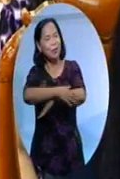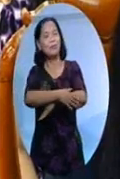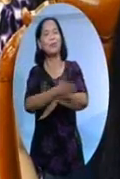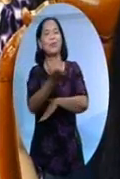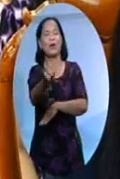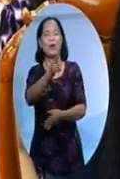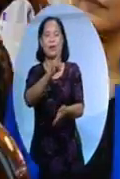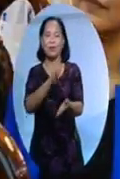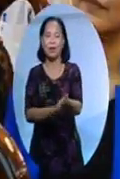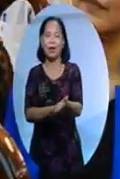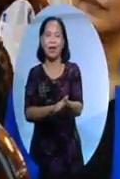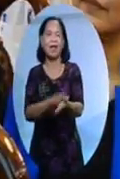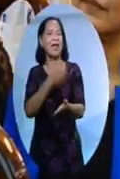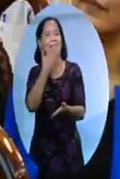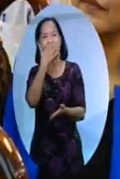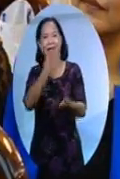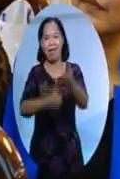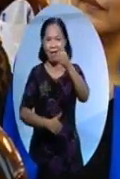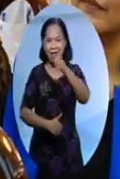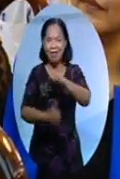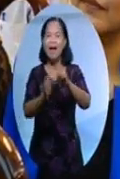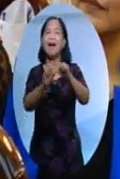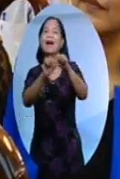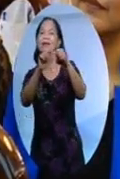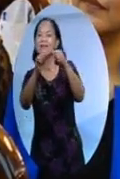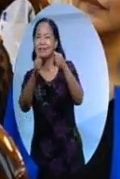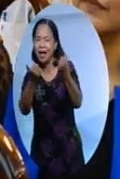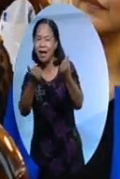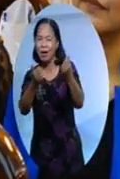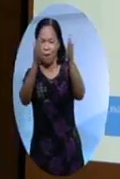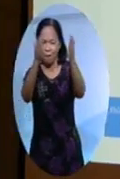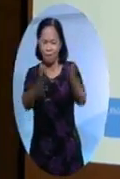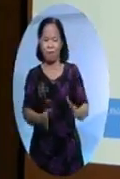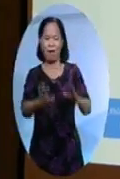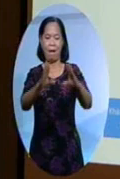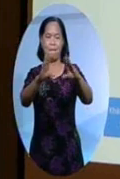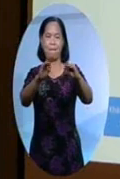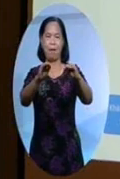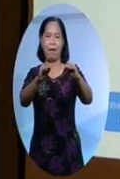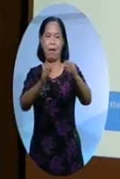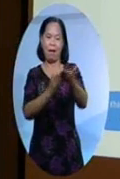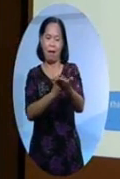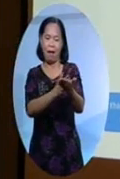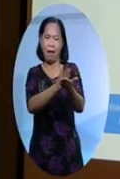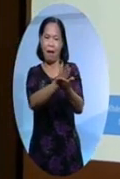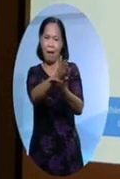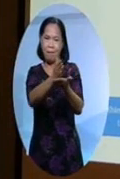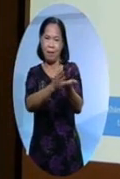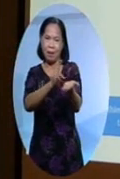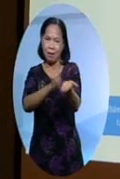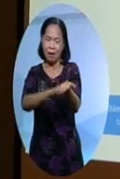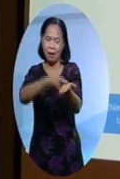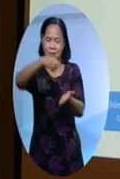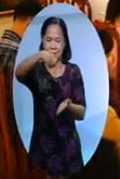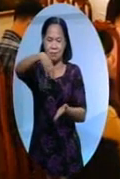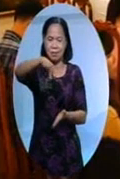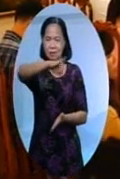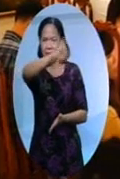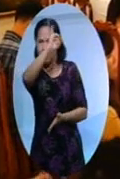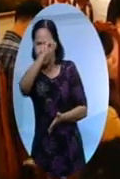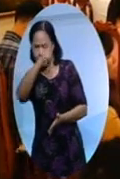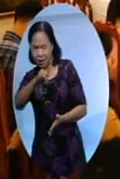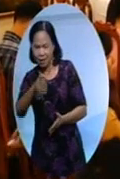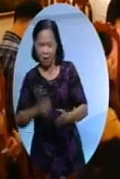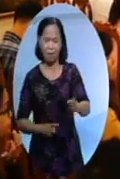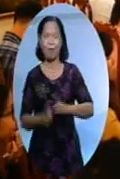khám một cách đơn giản nhất và từ bất kỳ đâu. Phần mềm bệnh án điện tử của Vietcast hướng đến khả năng tương thích với nhiều phần mềm quản